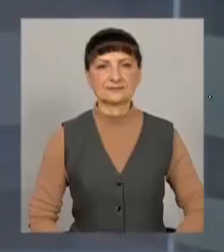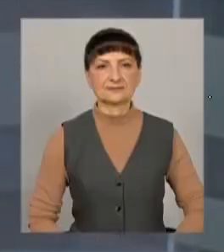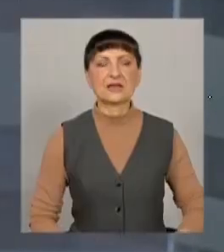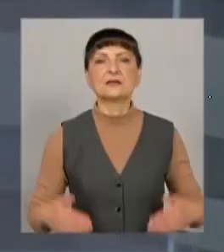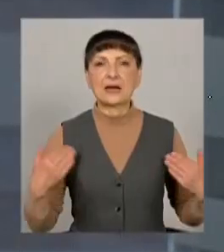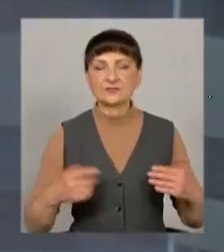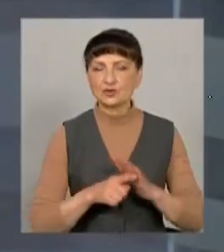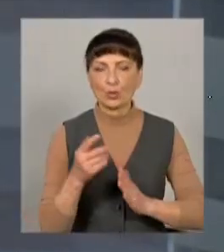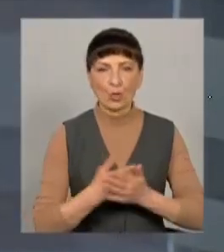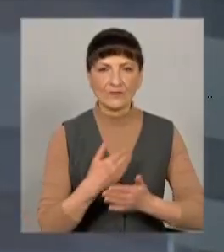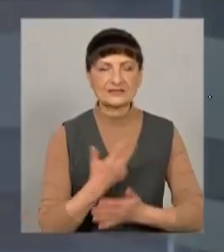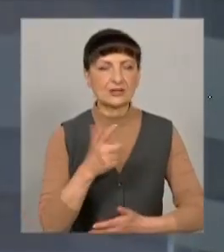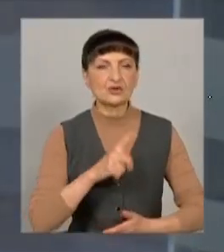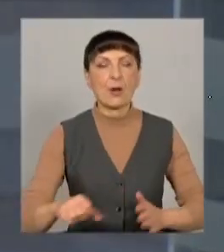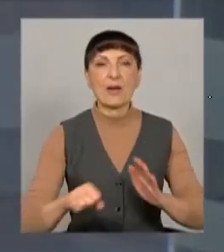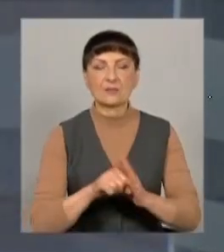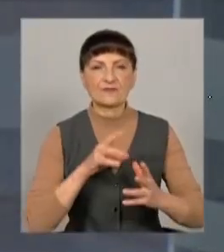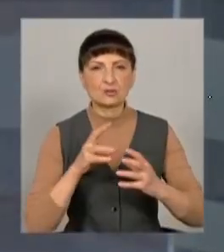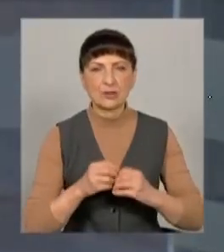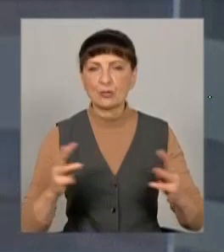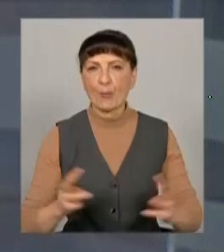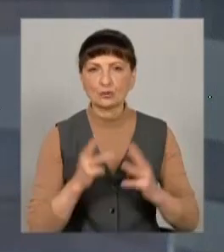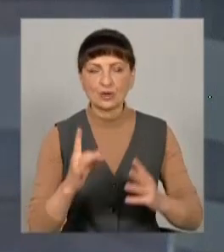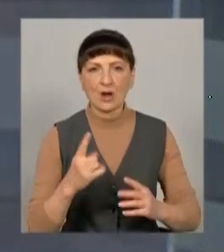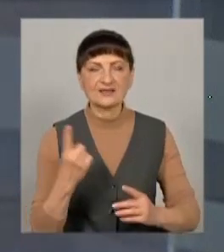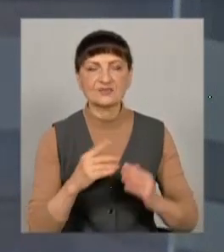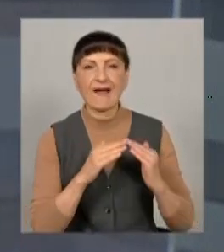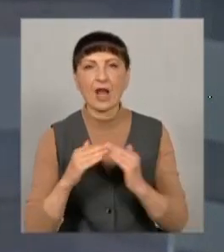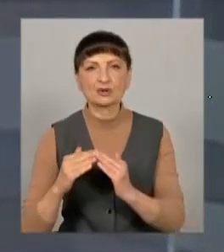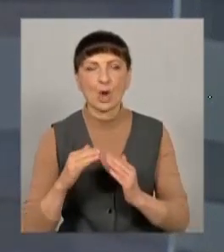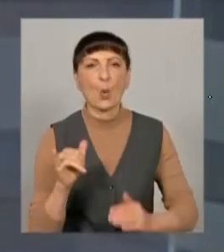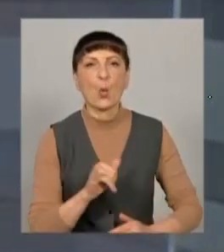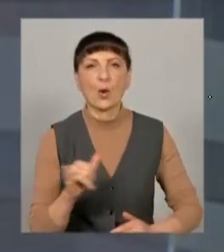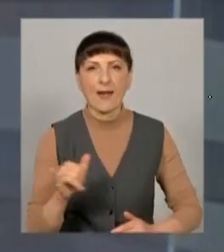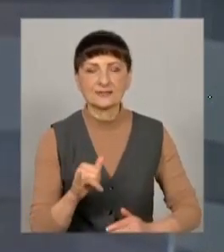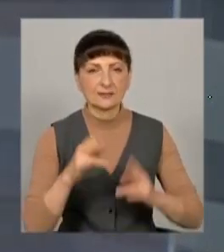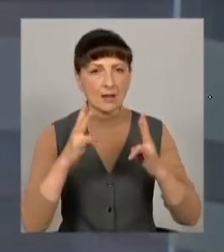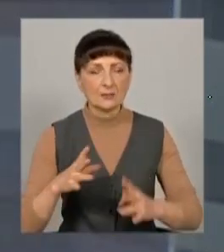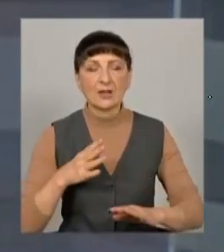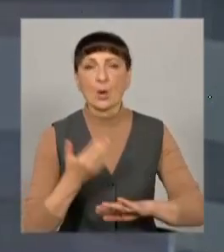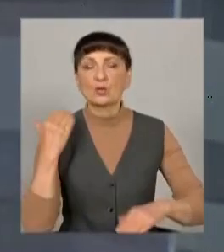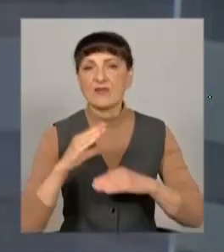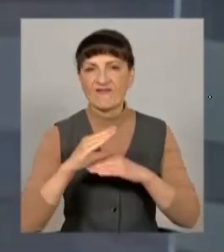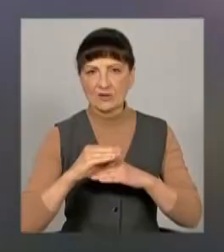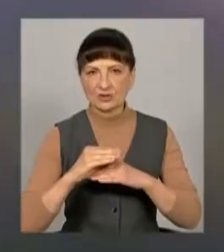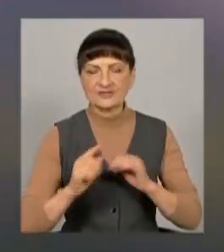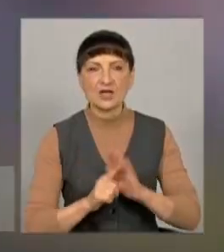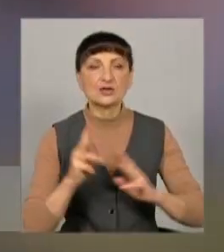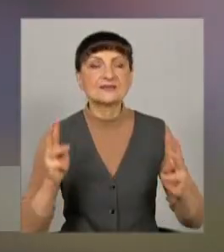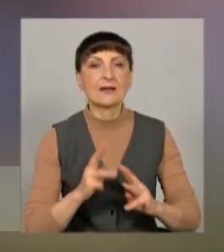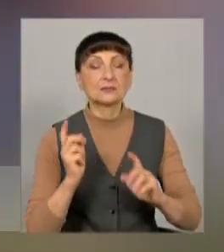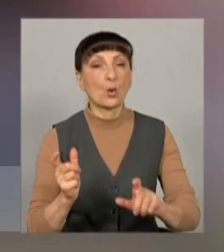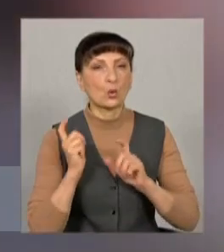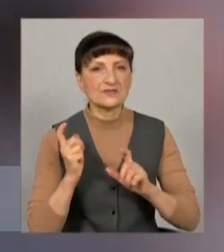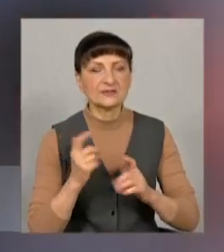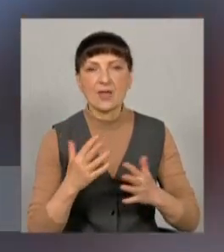Начинаем выпуск. Три человека погибли в результате пожара в одном из гаражей Уральска. Трагедия произошла накануне вечером. Сначала загорелся грузовик,